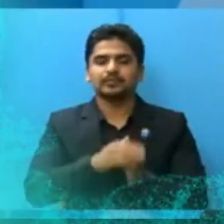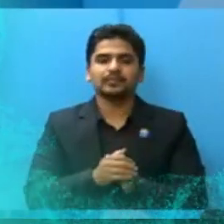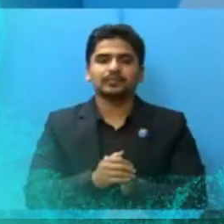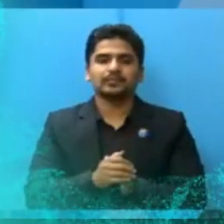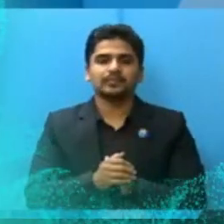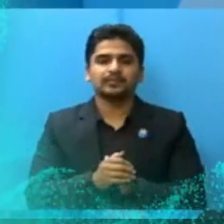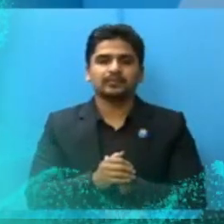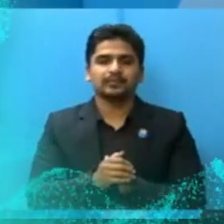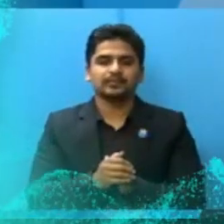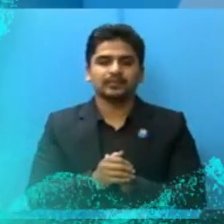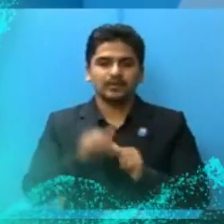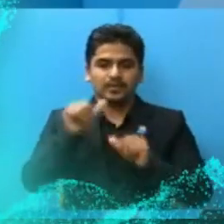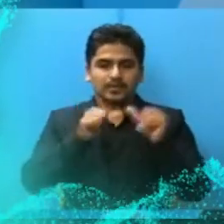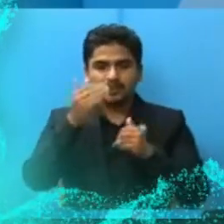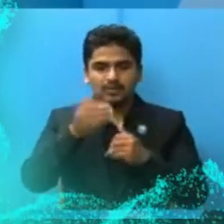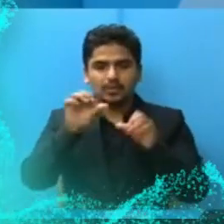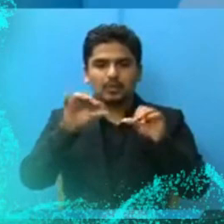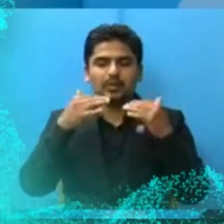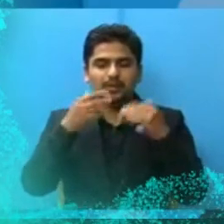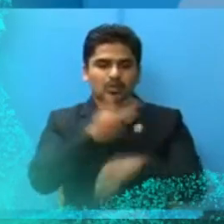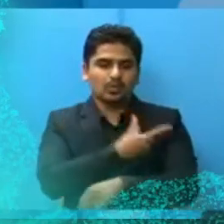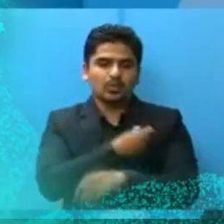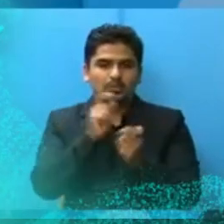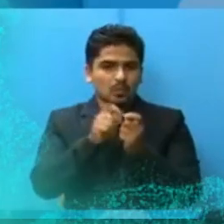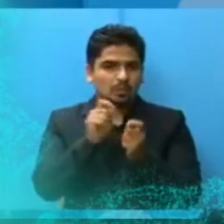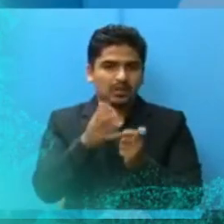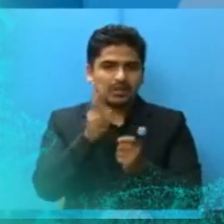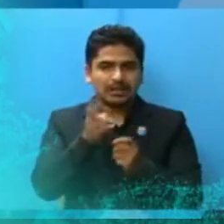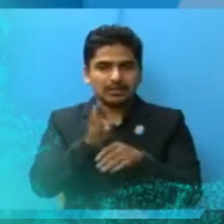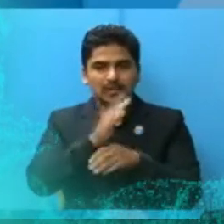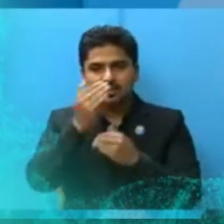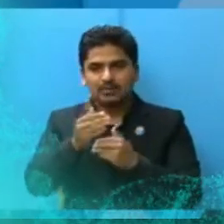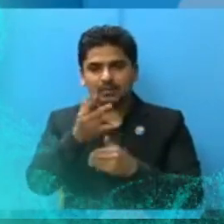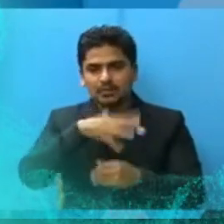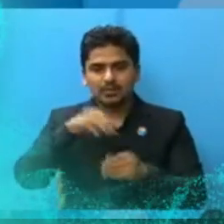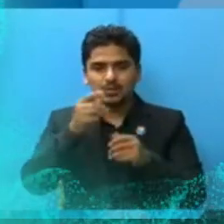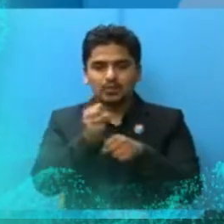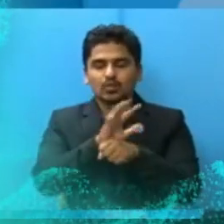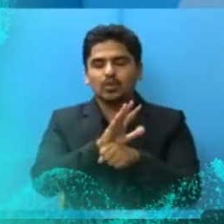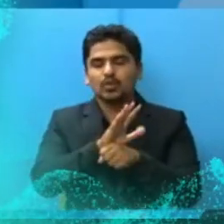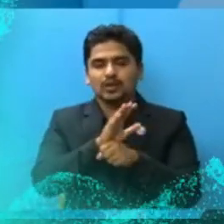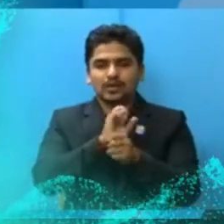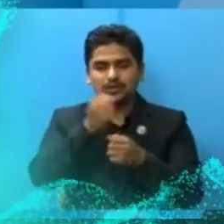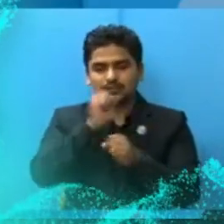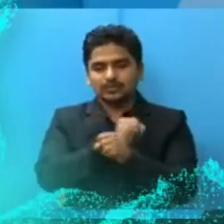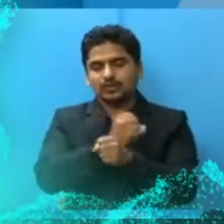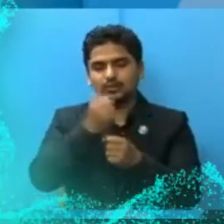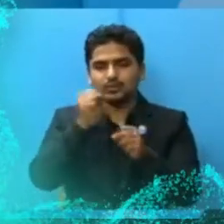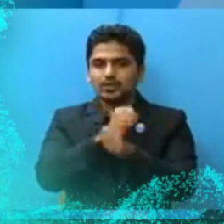छ। जबसम्म प्रभावकारी खोप बन्दैन तबसम्म हामी सबै कोरोना संक्रमणको जोखिममा